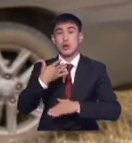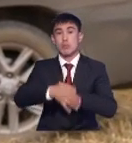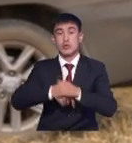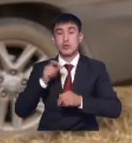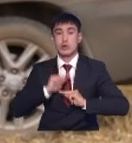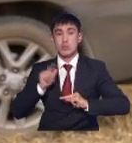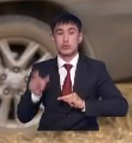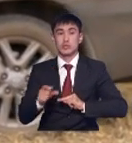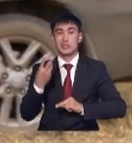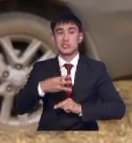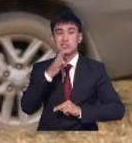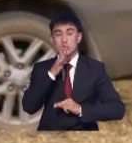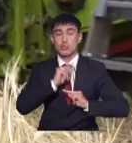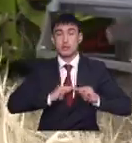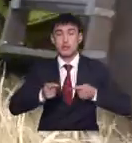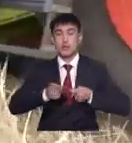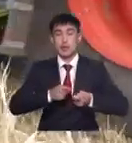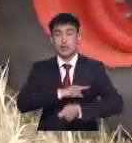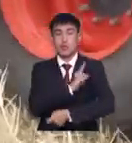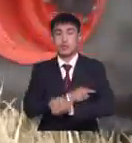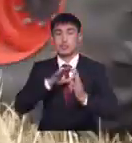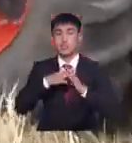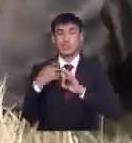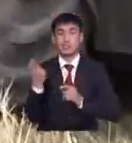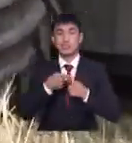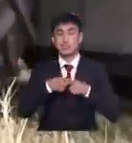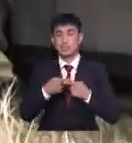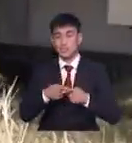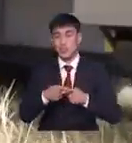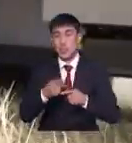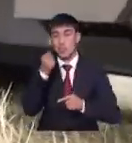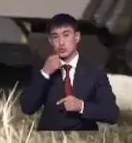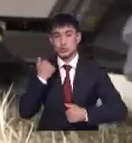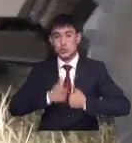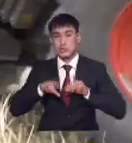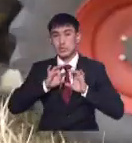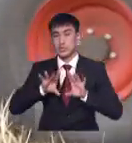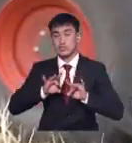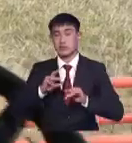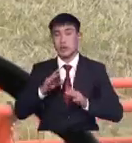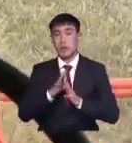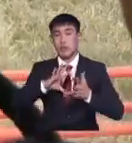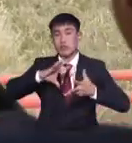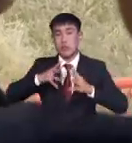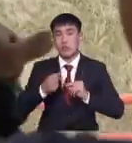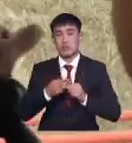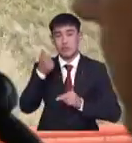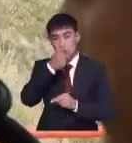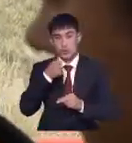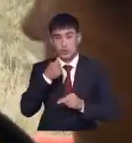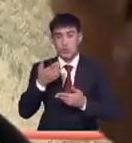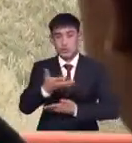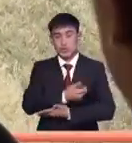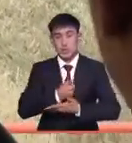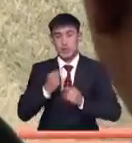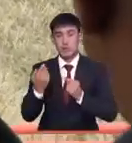района. Вот уже 30 лет он управляет мощной сельскохозяйственной техникой. Мужчина с гордостью рассказывает об объемах нынешнего урожая,